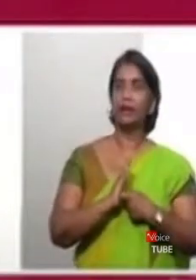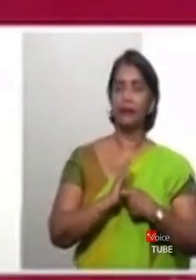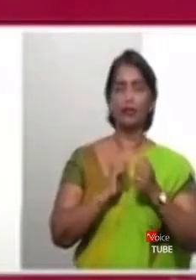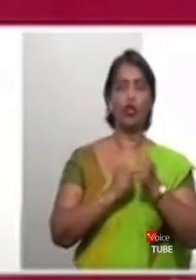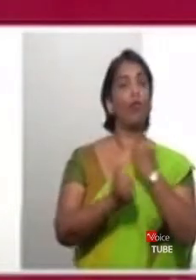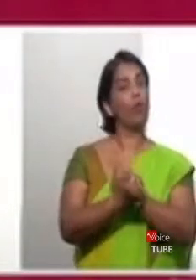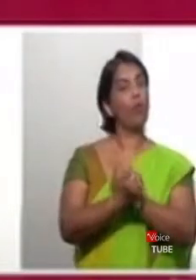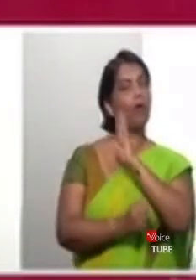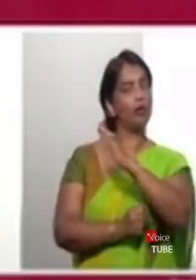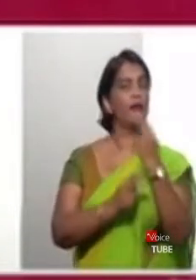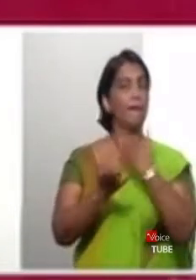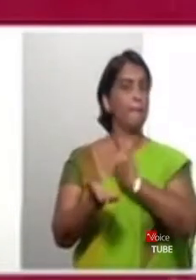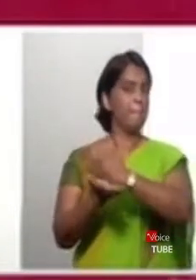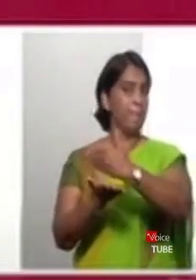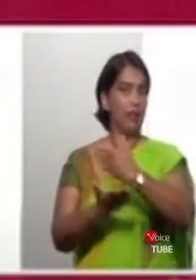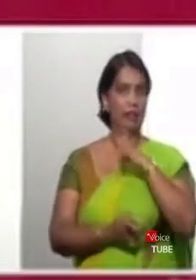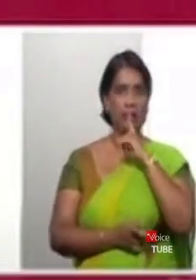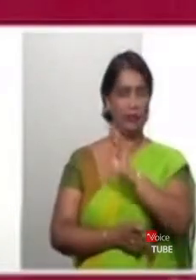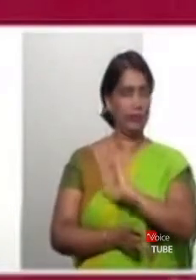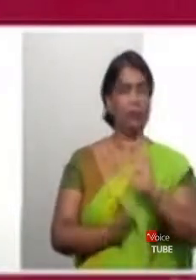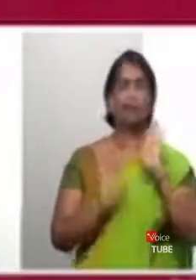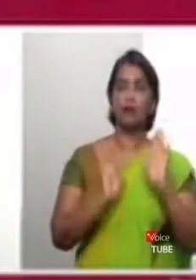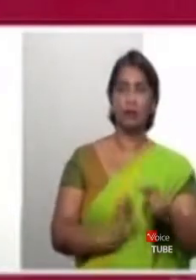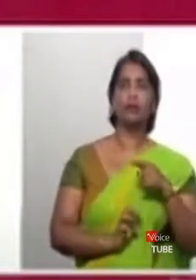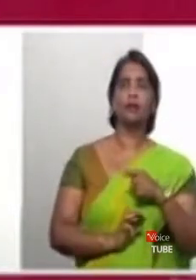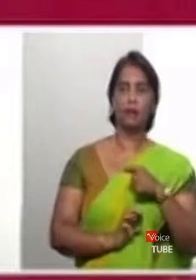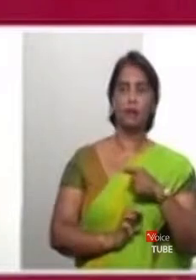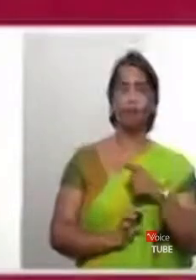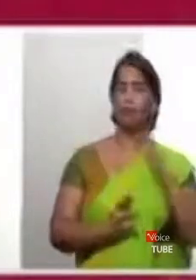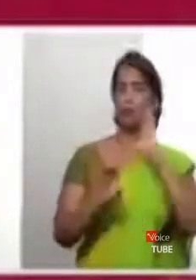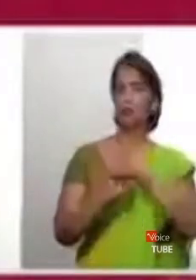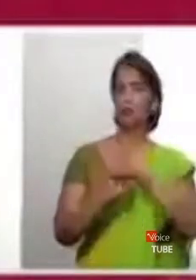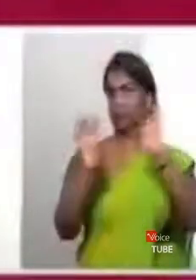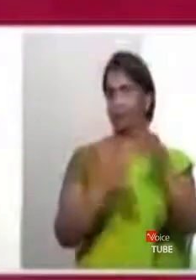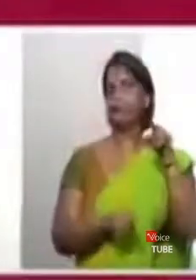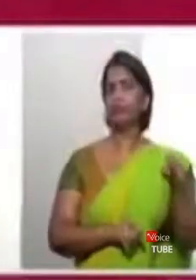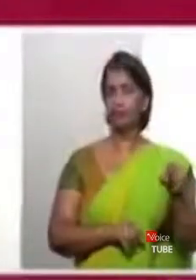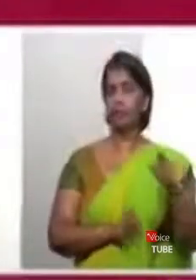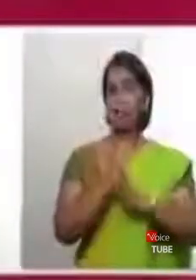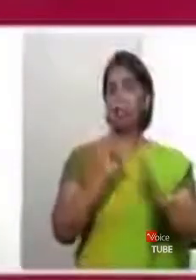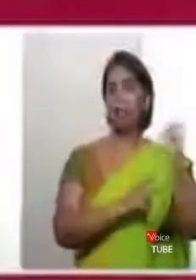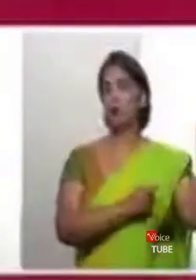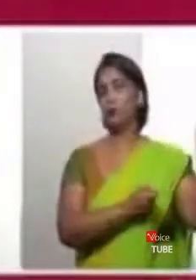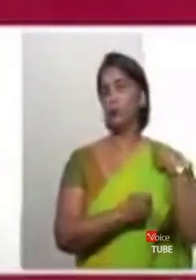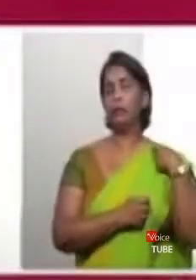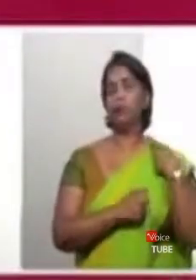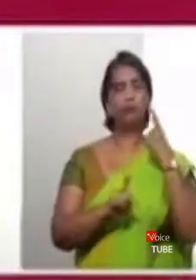නීත්‍යානුකූලව ඒක දෙ කරන්න පොලිසියට මම බාධා කරලත් නැහැ. නමුත් ප්‍රචාරයක් නැවලා තියෙනවා.